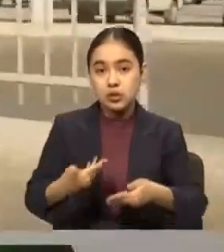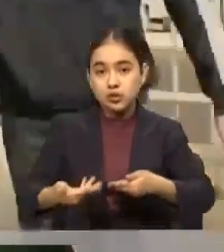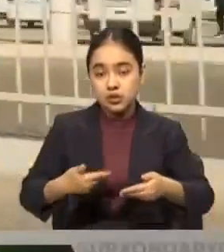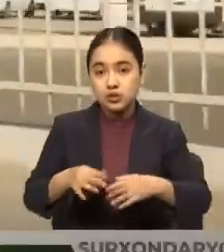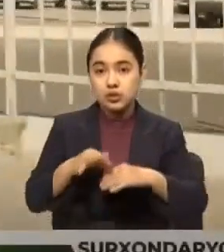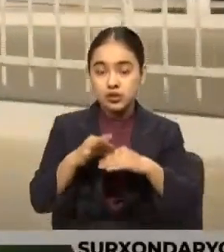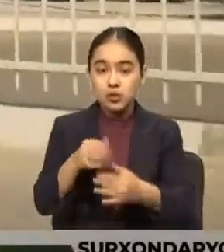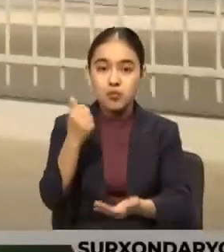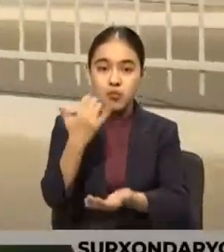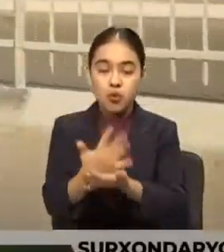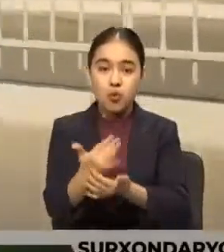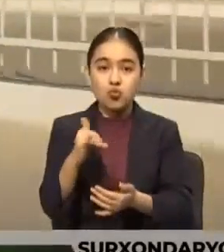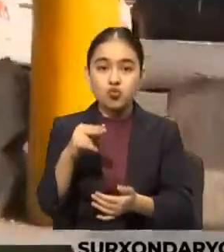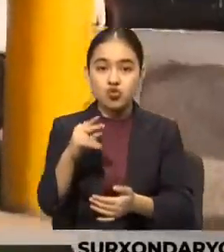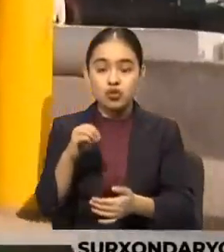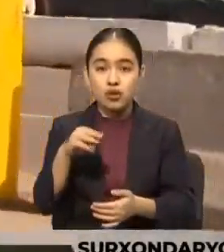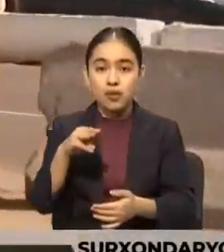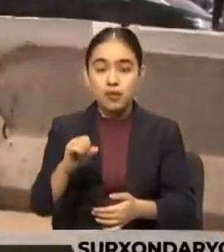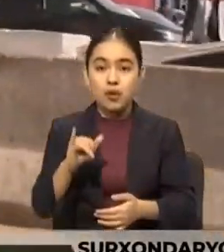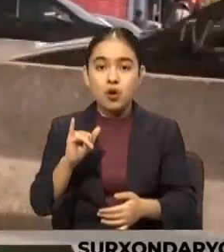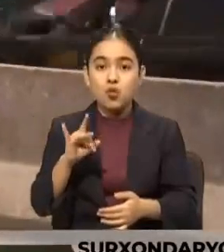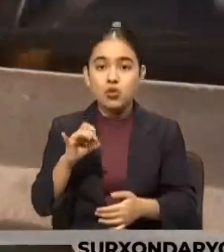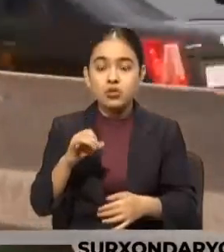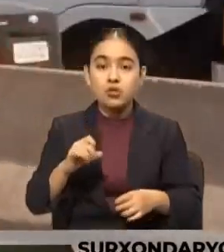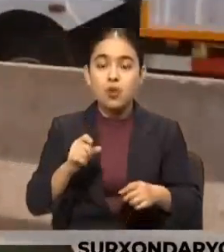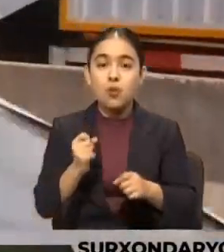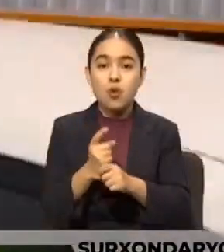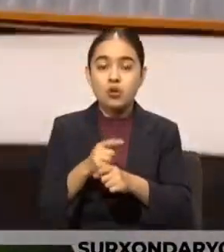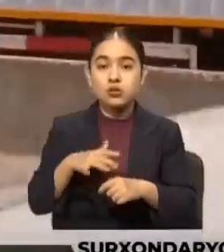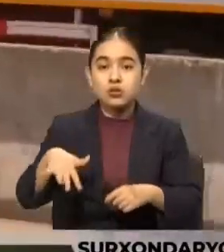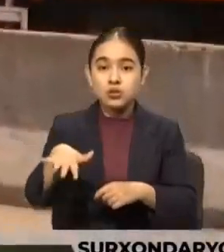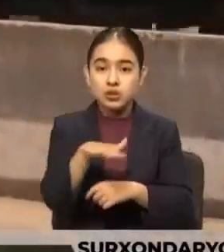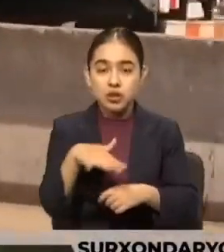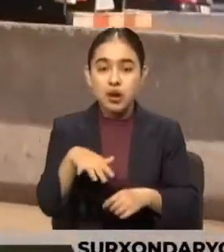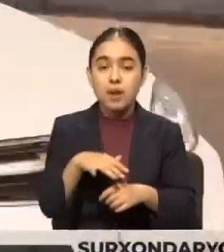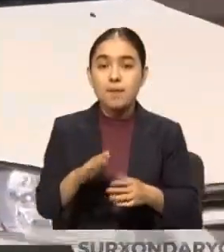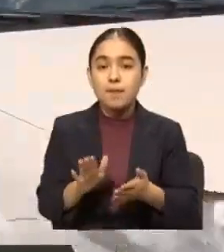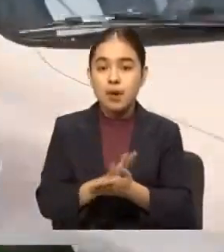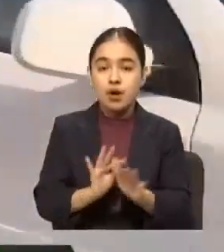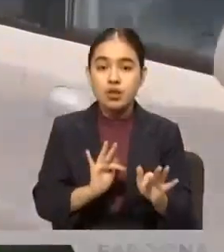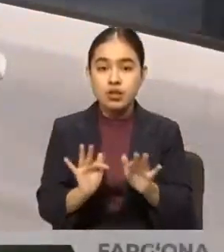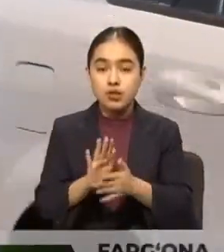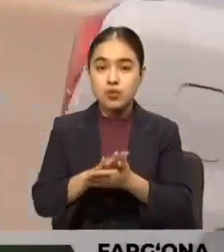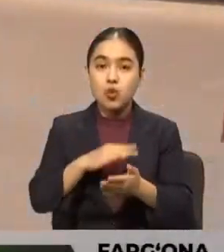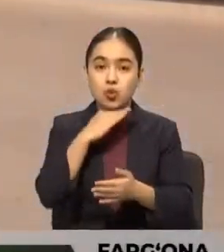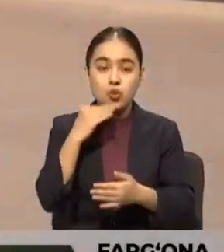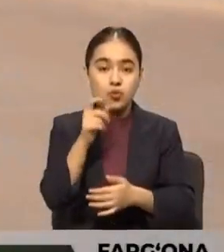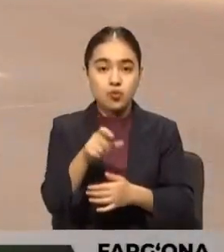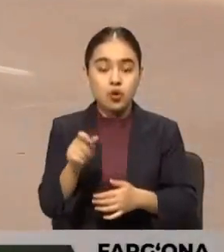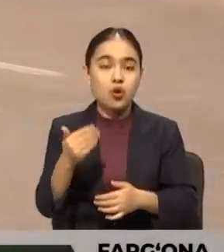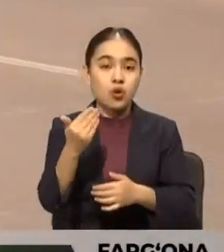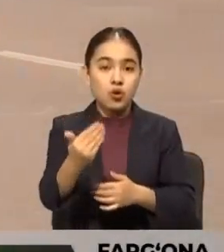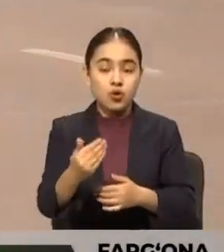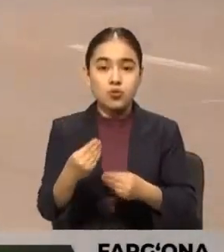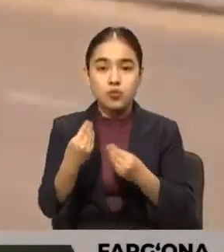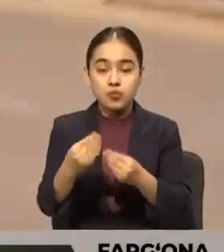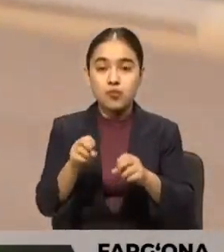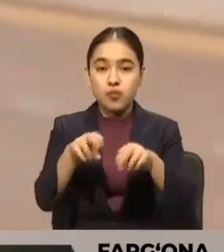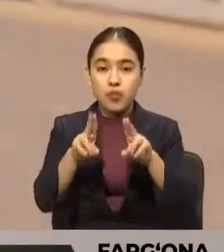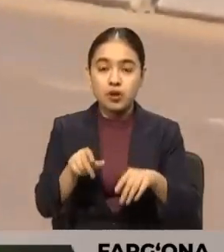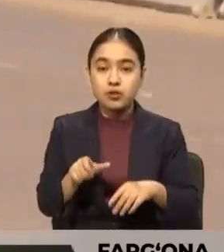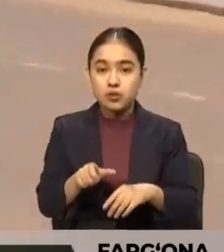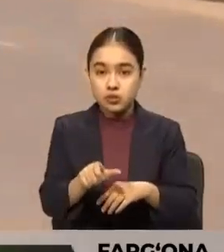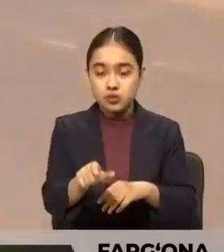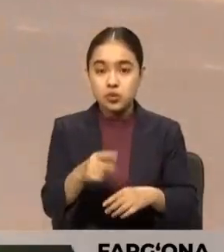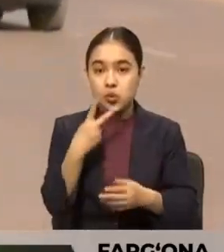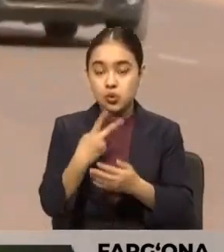harakatlanadi. Poytaxtimizning Uchtepa tumanidagi O'rikzor bozori yonidamiz. Profilaktik tadbirlar davomida ko'plab piyodalar ular uchun ajratilgan maxsus